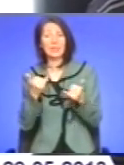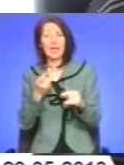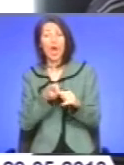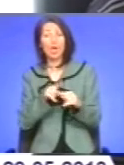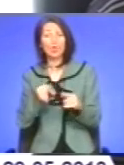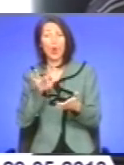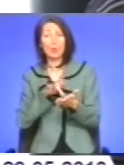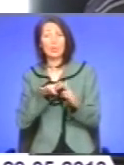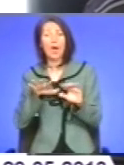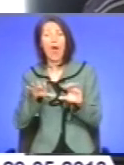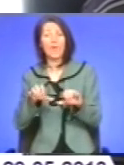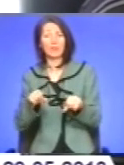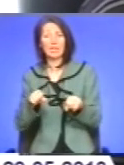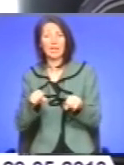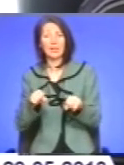міська влада